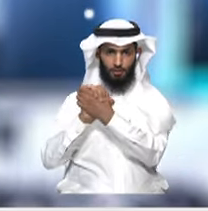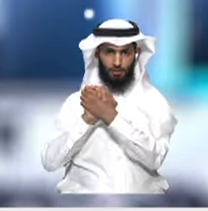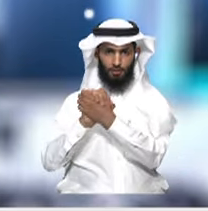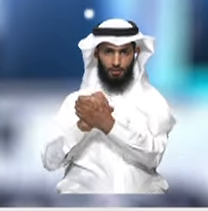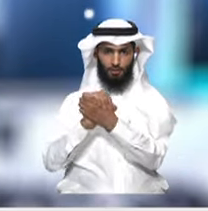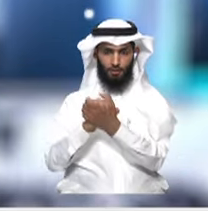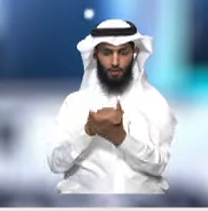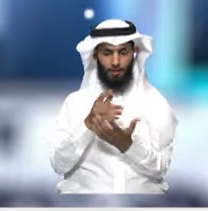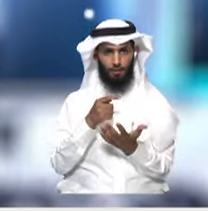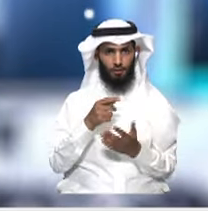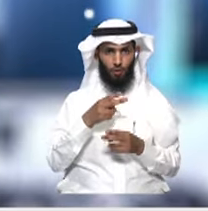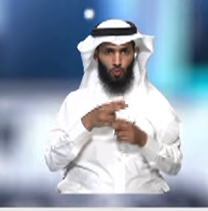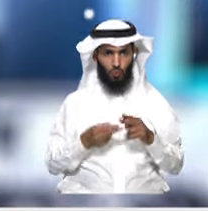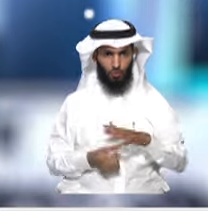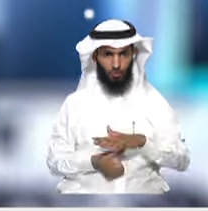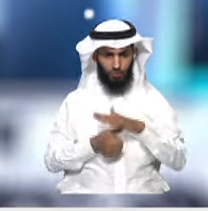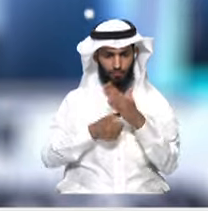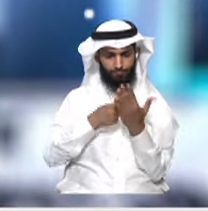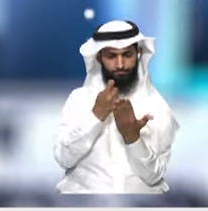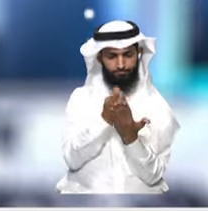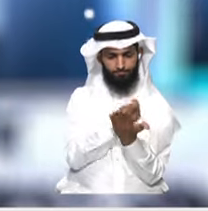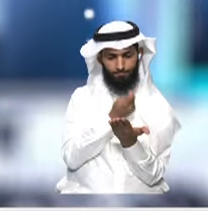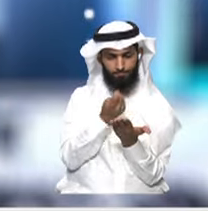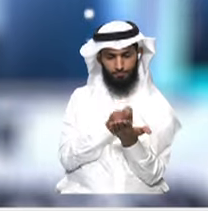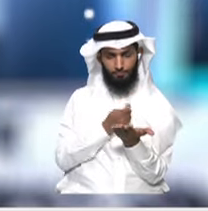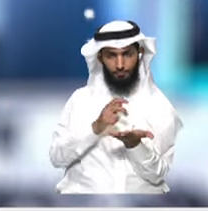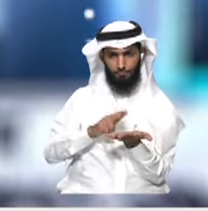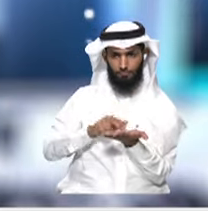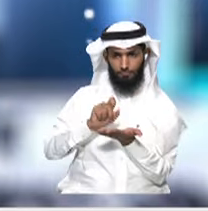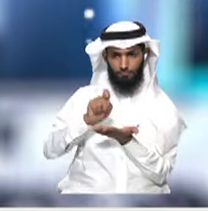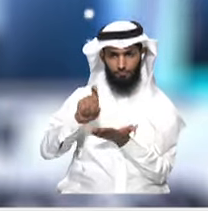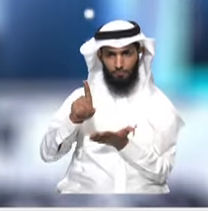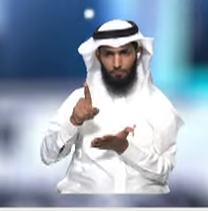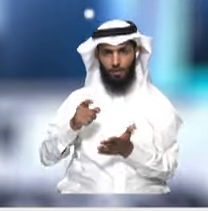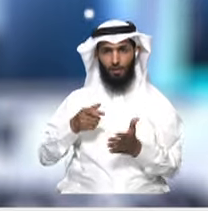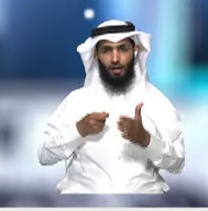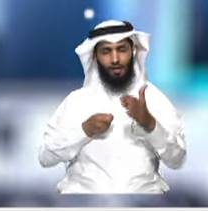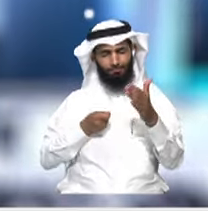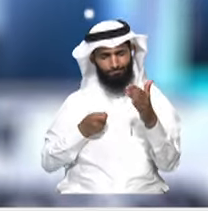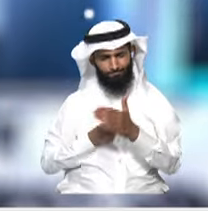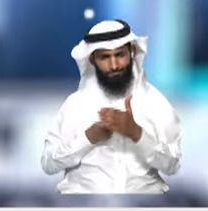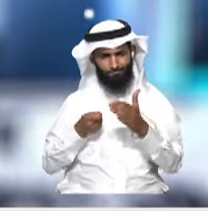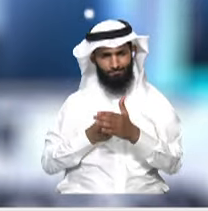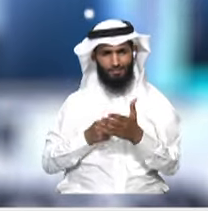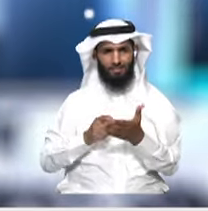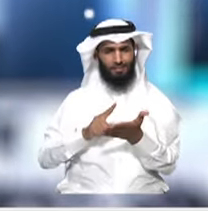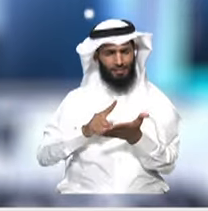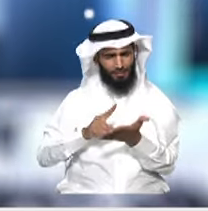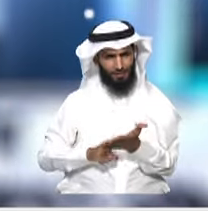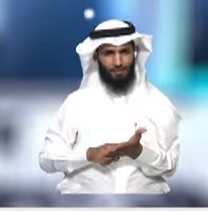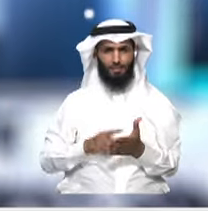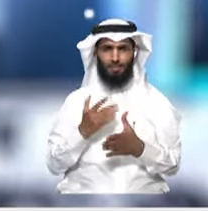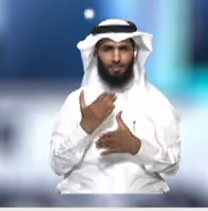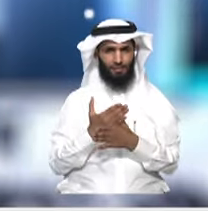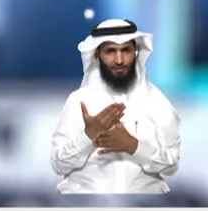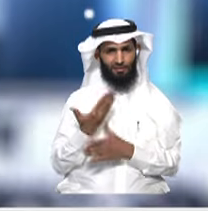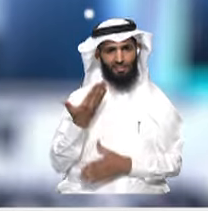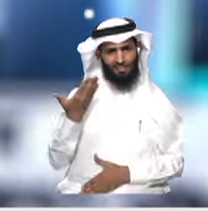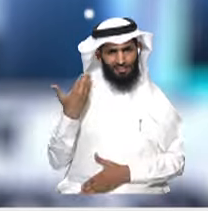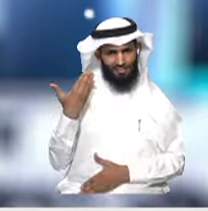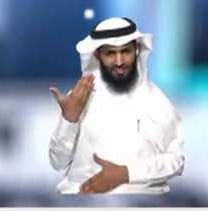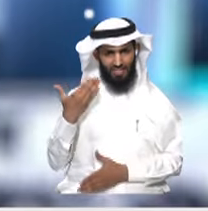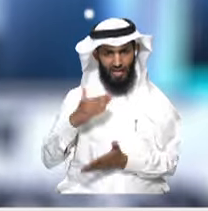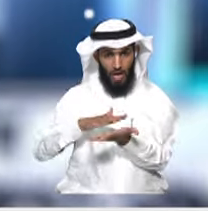عبر فيها سموه حفظه الله عن خالص تعازيه وصادق مواساته بضحايا الانهيارات